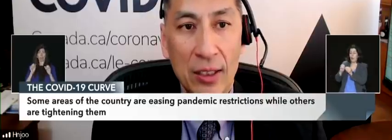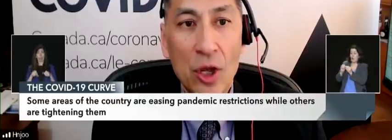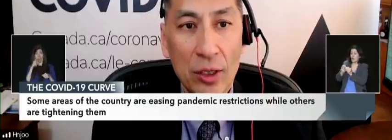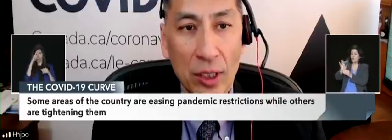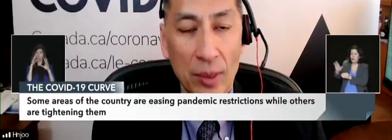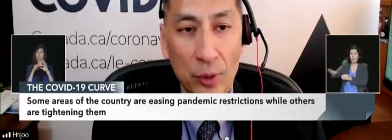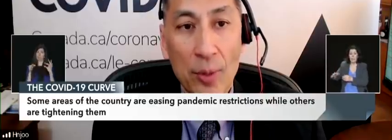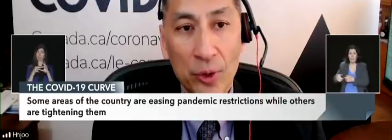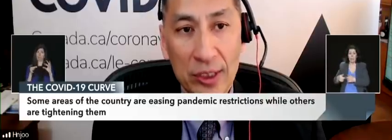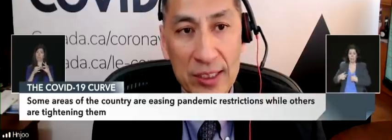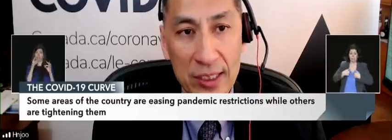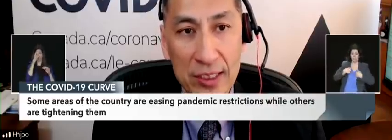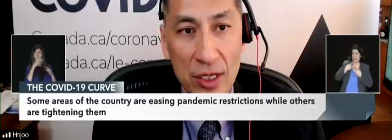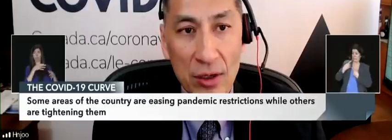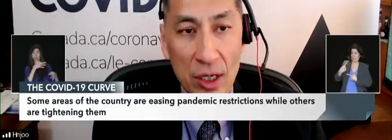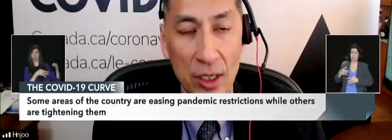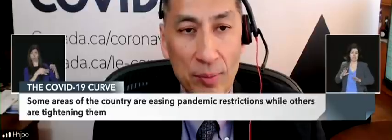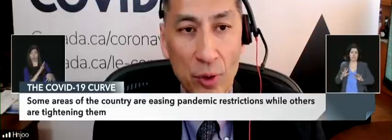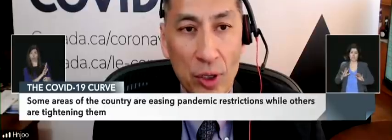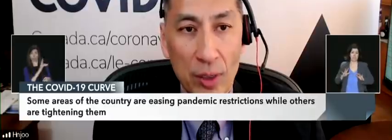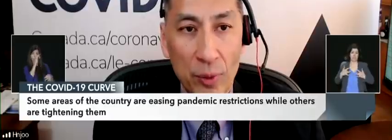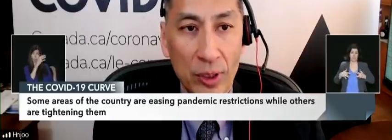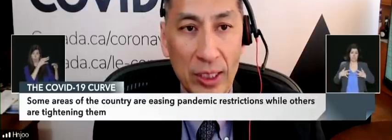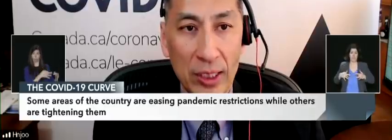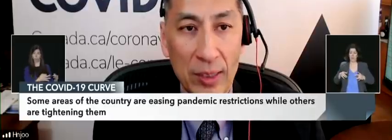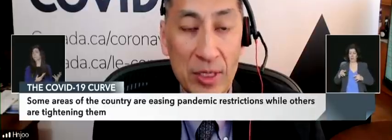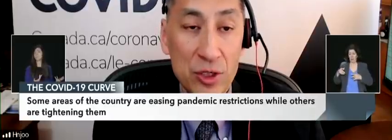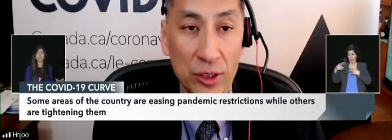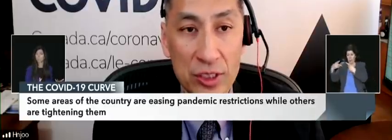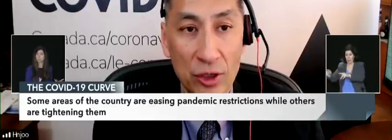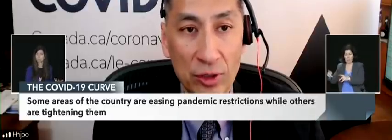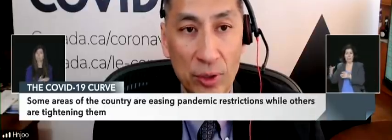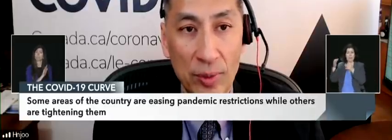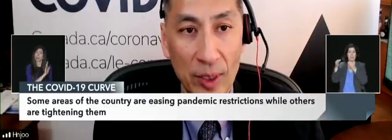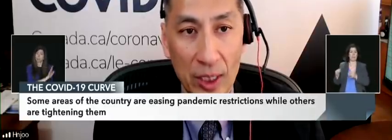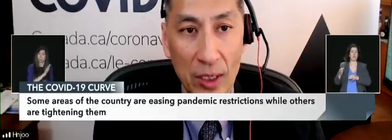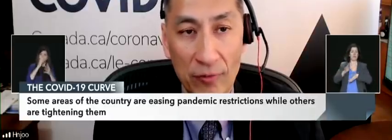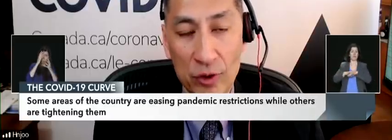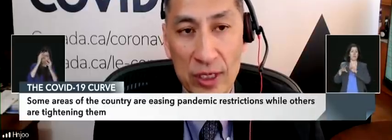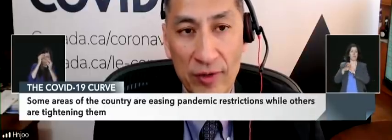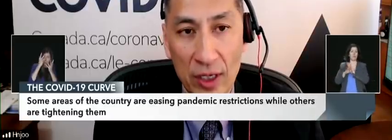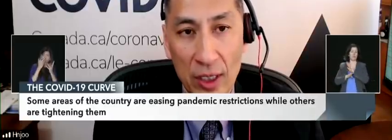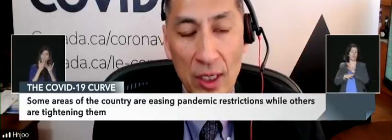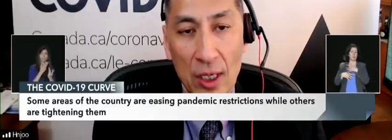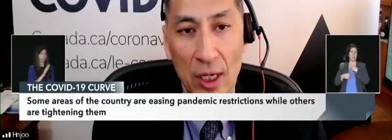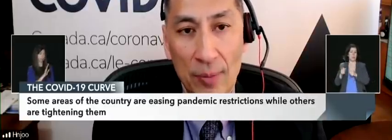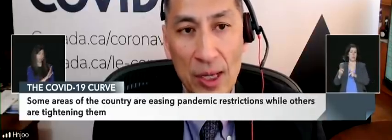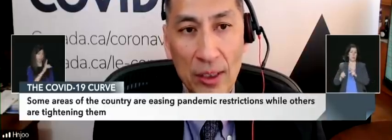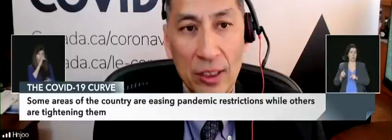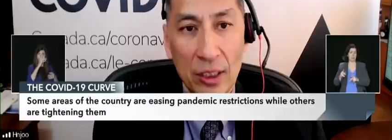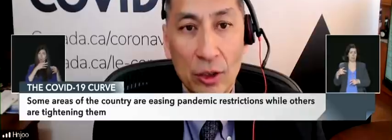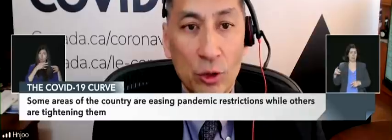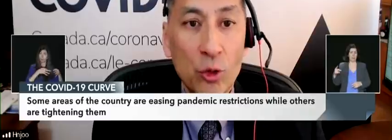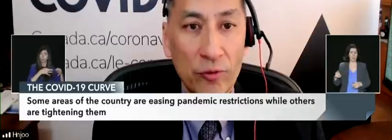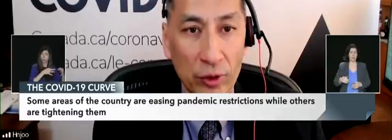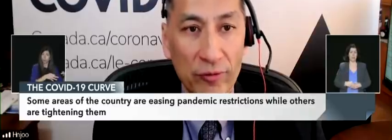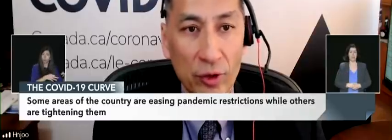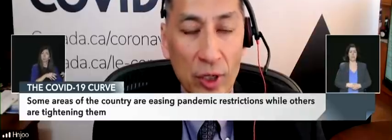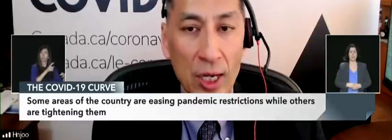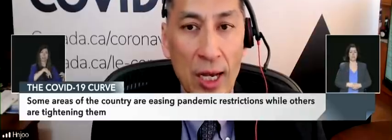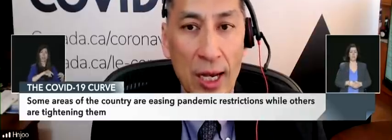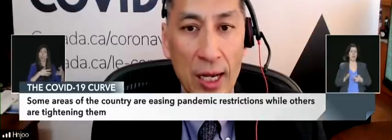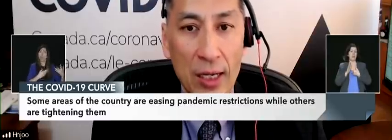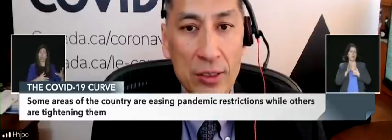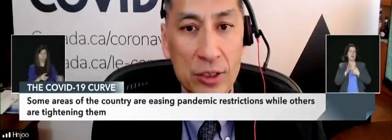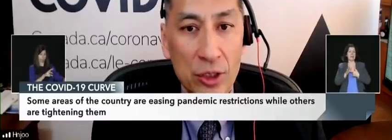leurs propres décisions pour les mesures de santé publique vous avez parlé de le couvre